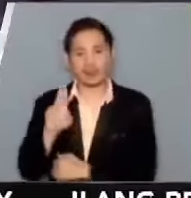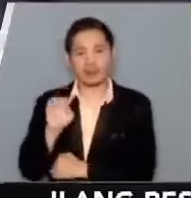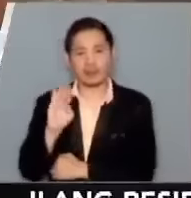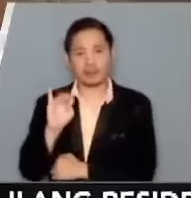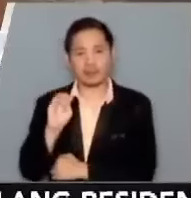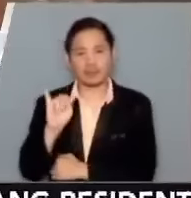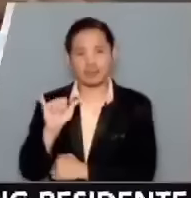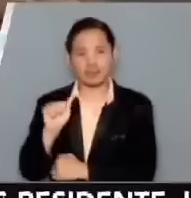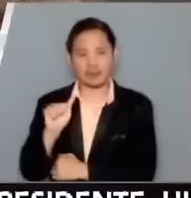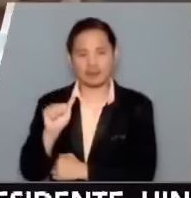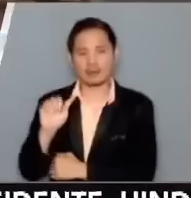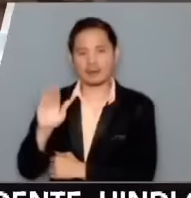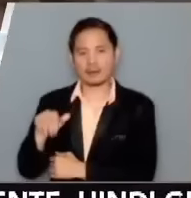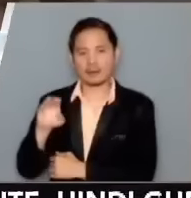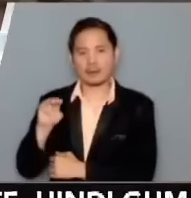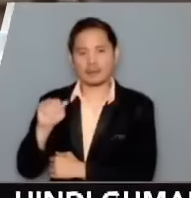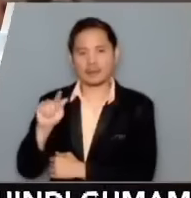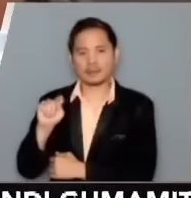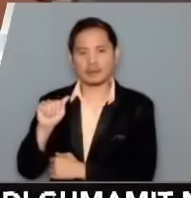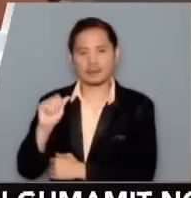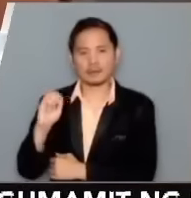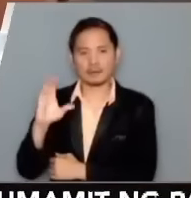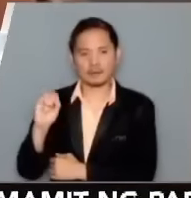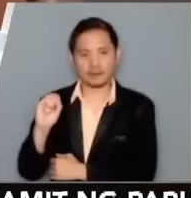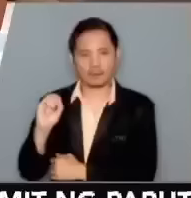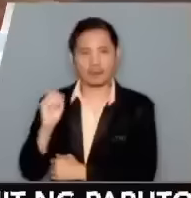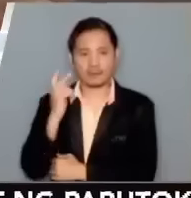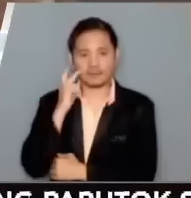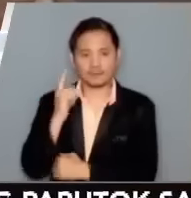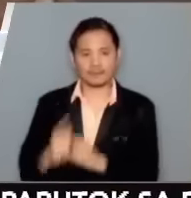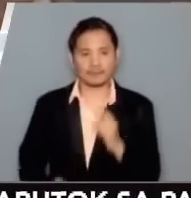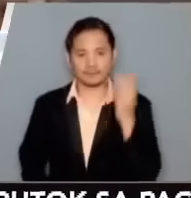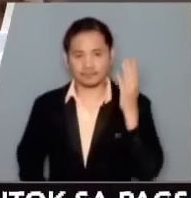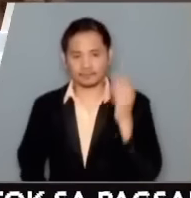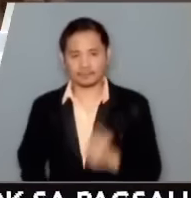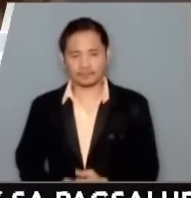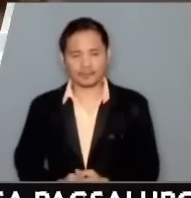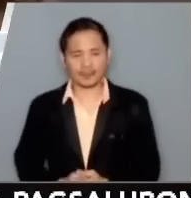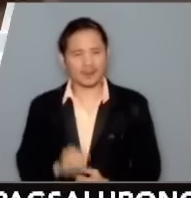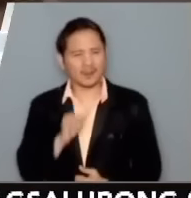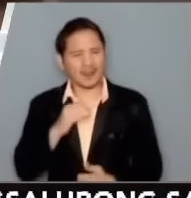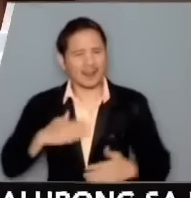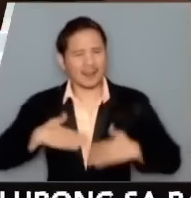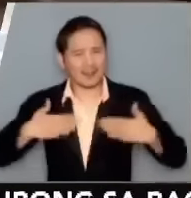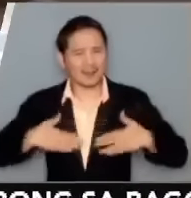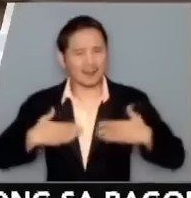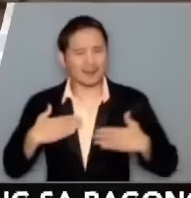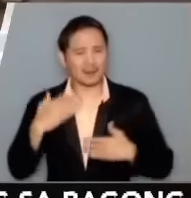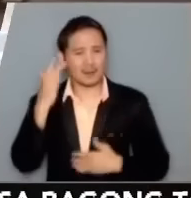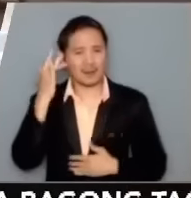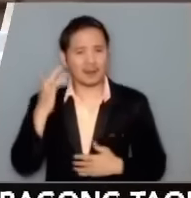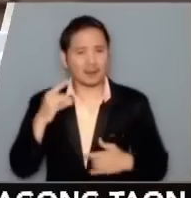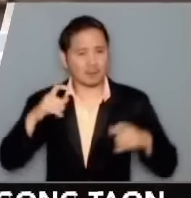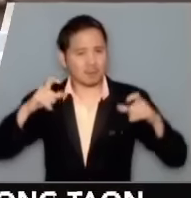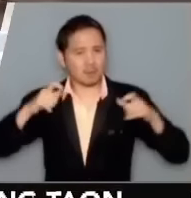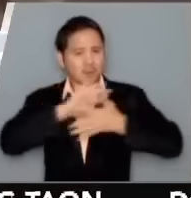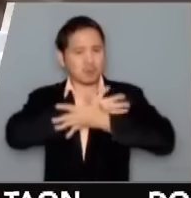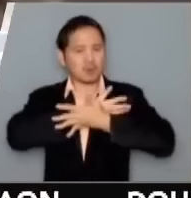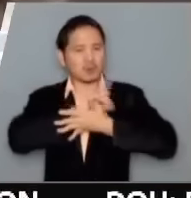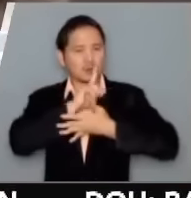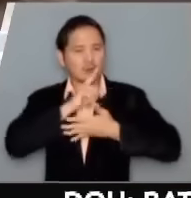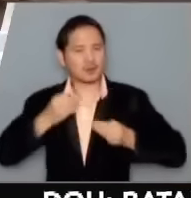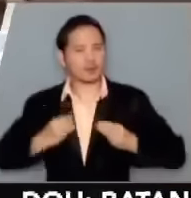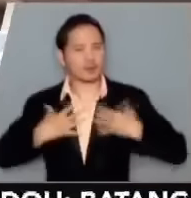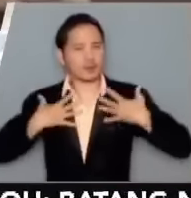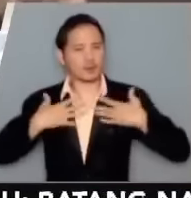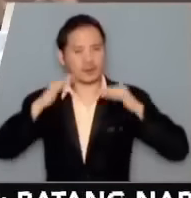Super happy kasi at least, diba, after the pandemic, parang it's giving us hope na everything is almost back